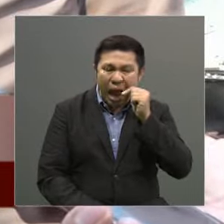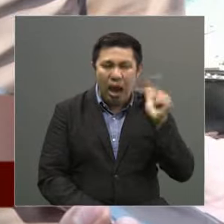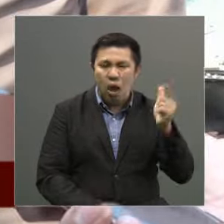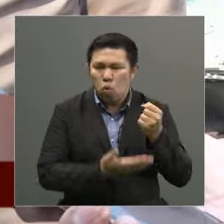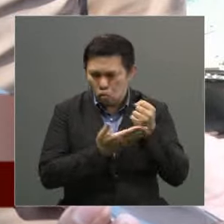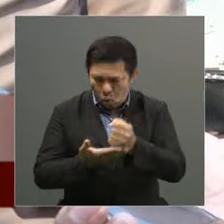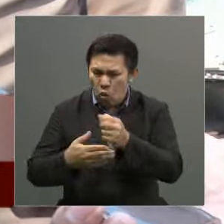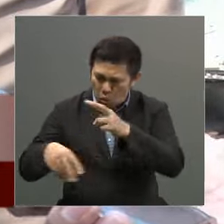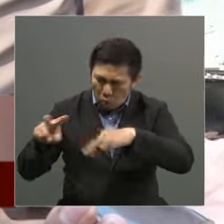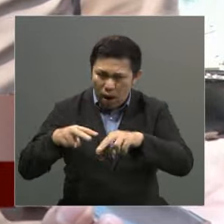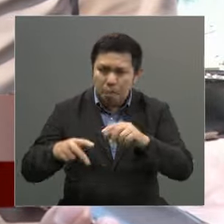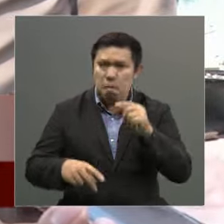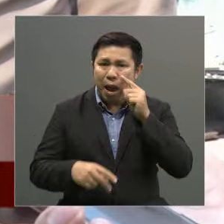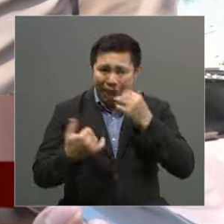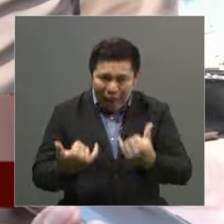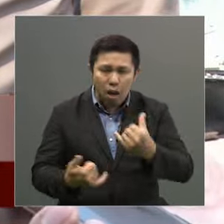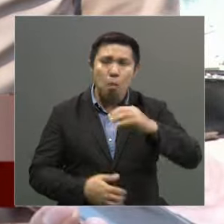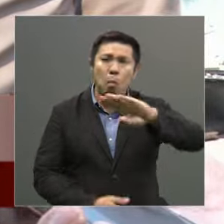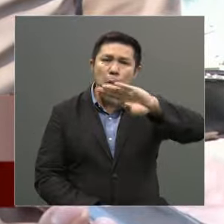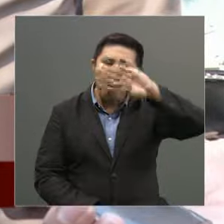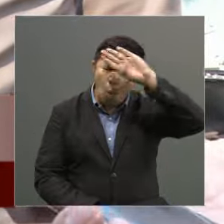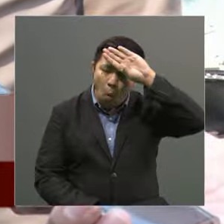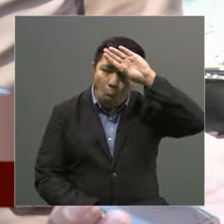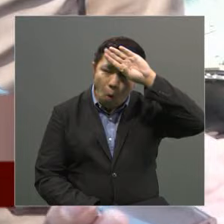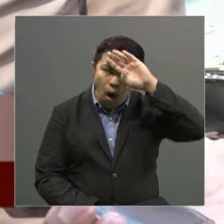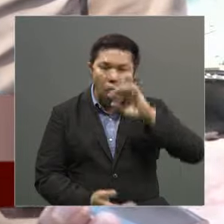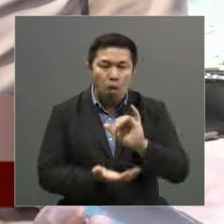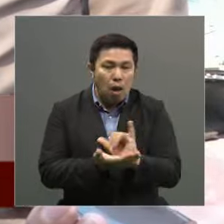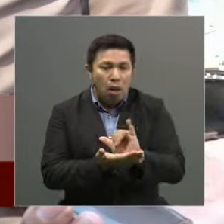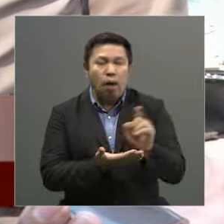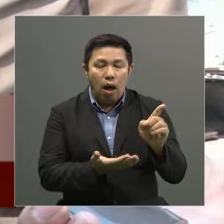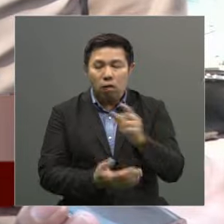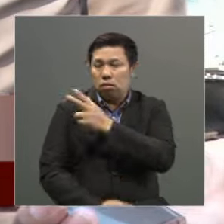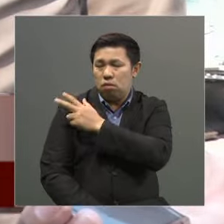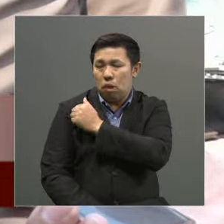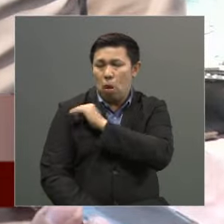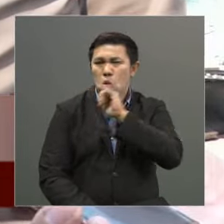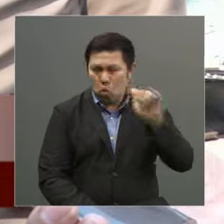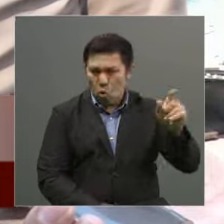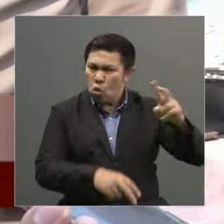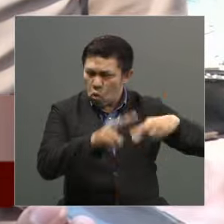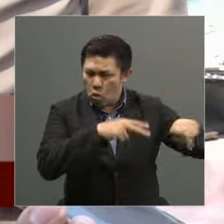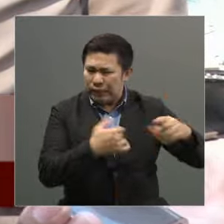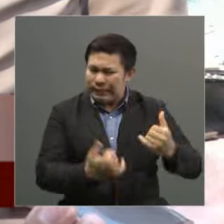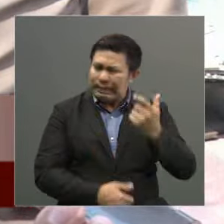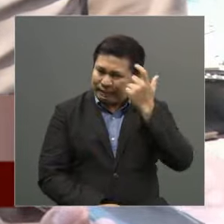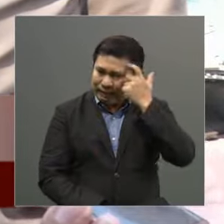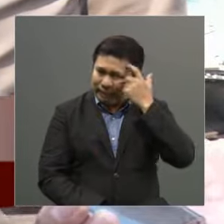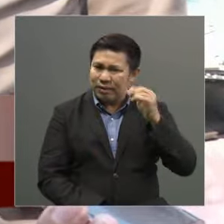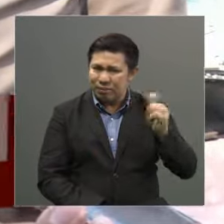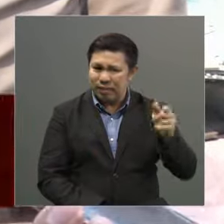แลอยู่แล้วแต่เนื่องจากว่าคุณแม่เนี่ยก็ได้ป่วยนะคะเป็นสโตรกเนี่ยตอนนี้เข้าโรงพยาบาลก็คิดว่าจากการประเมินสอบถามเบื้องต้นเนี่ยอาจ